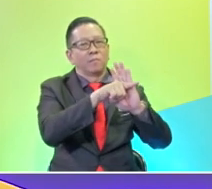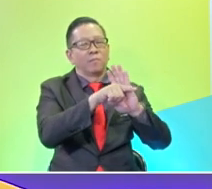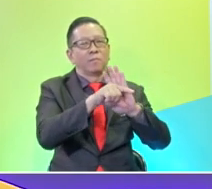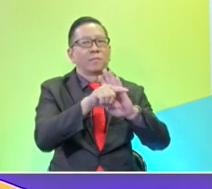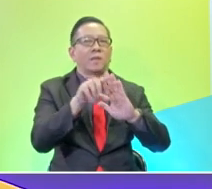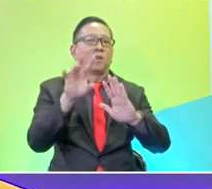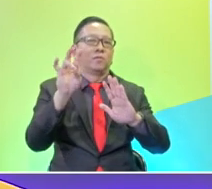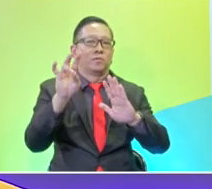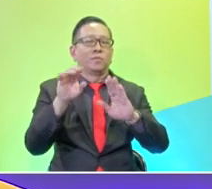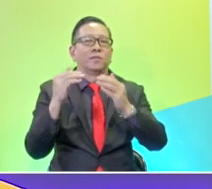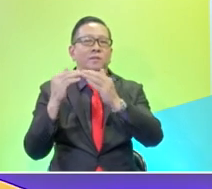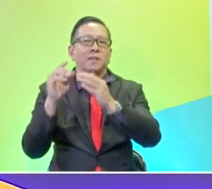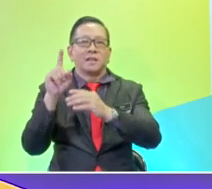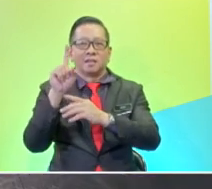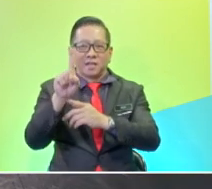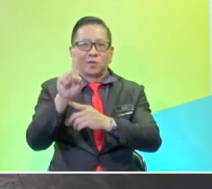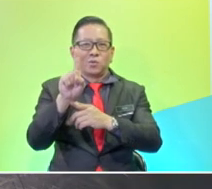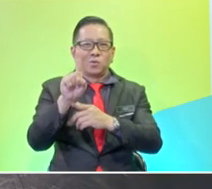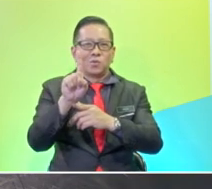satu yey